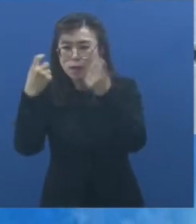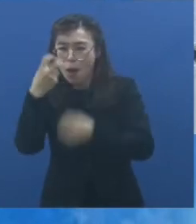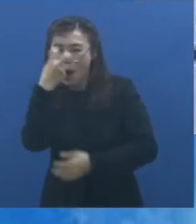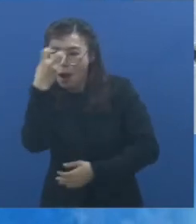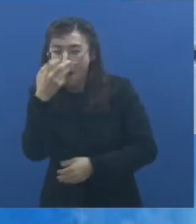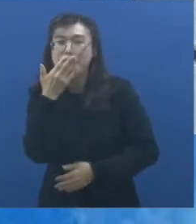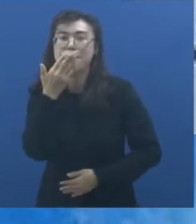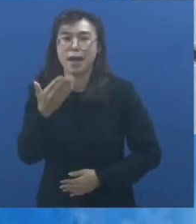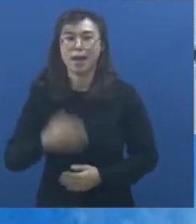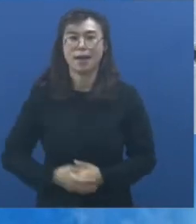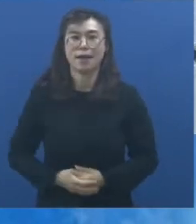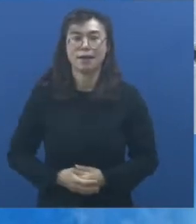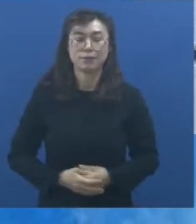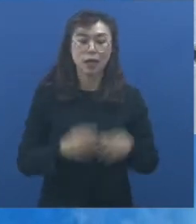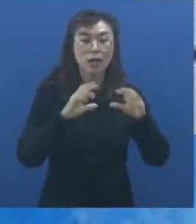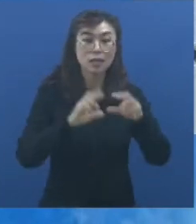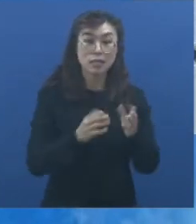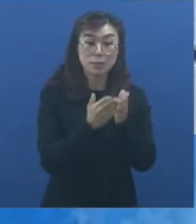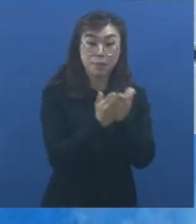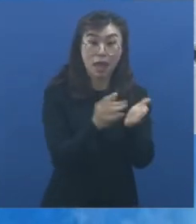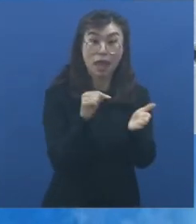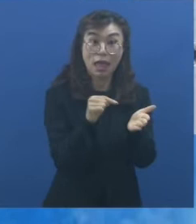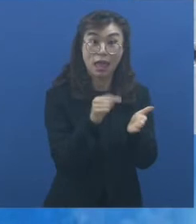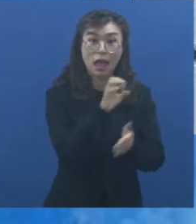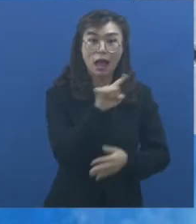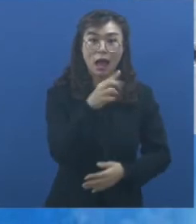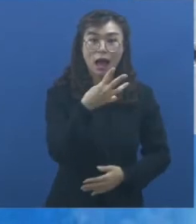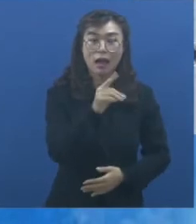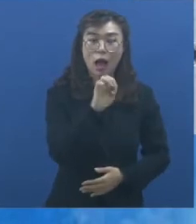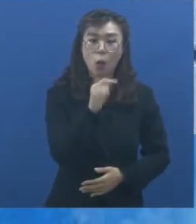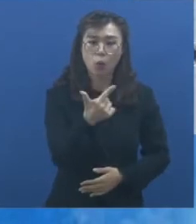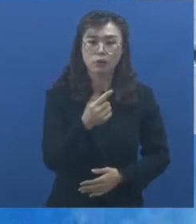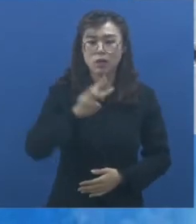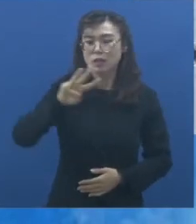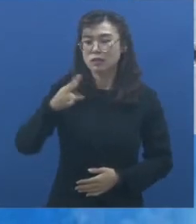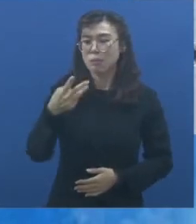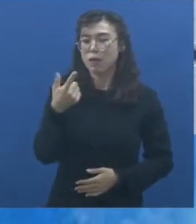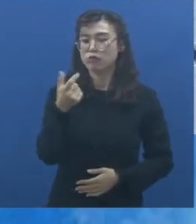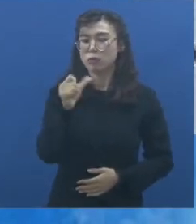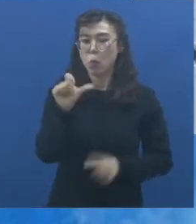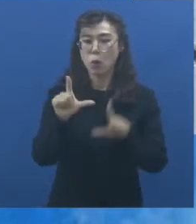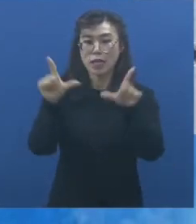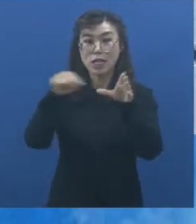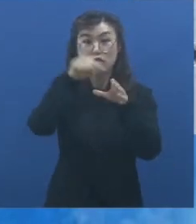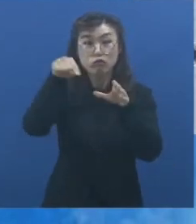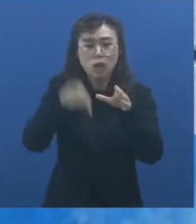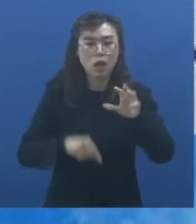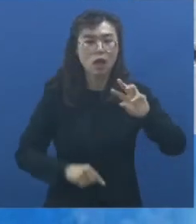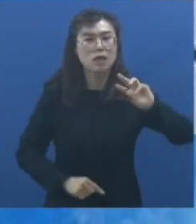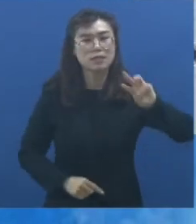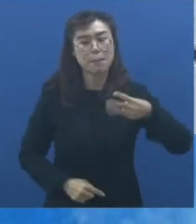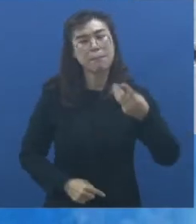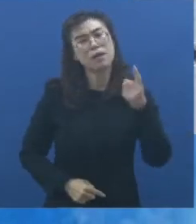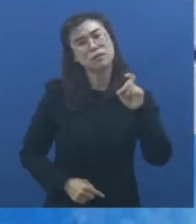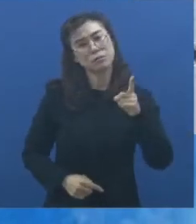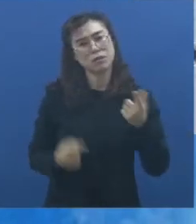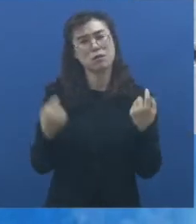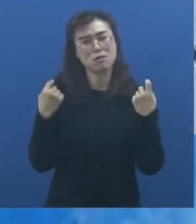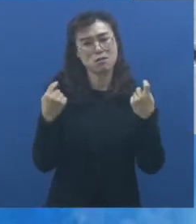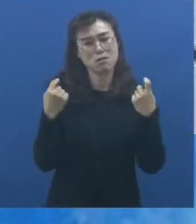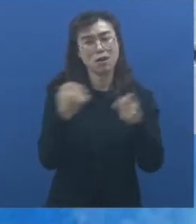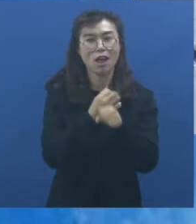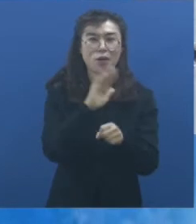있지만 365일 중에서 311 을 항의를 해야 되요 너무 너무 힘들겠죠 그래서 우리나라에서